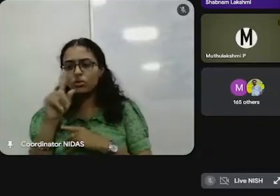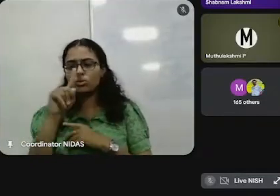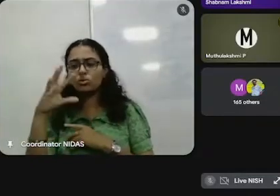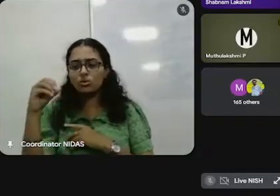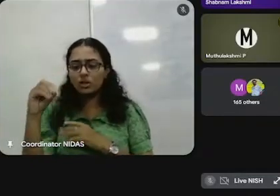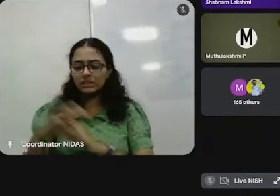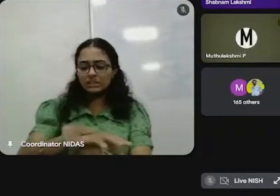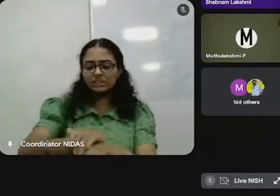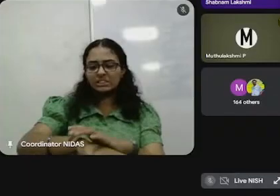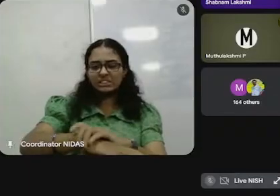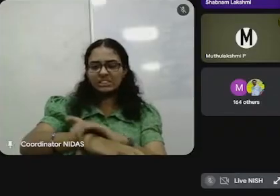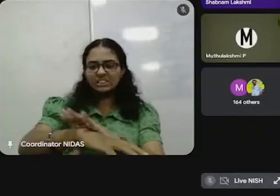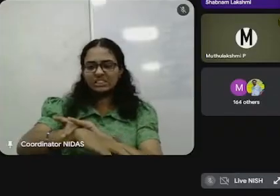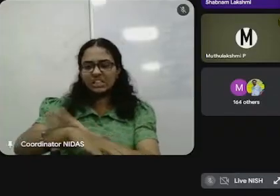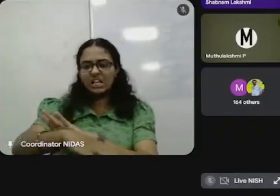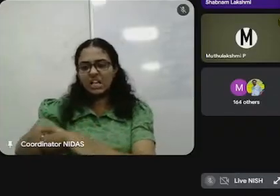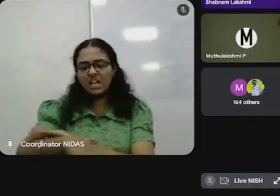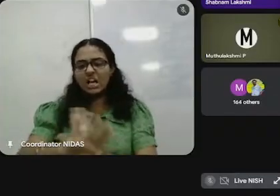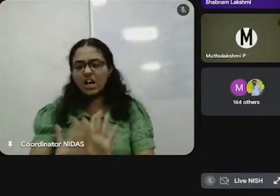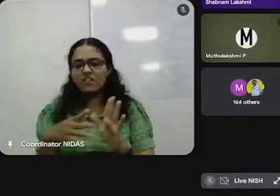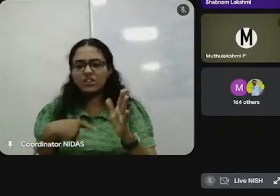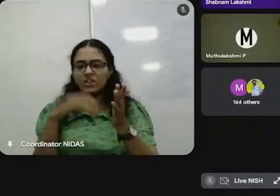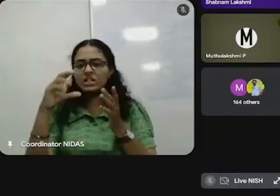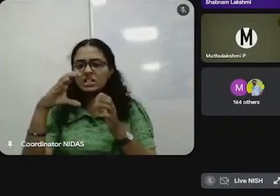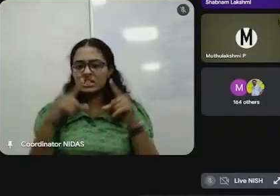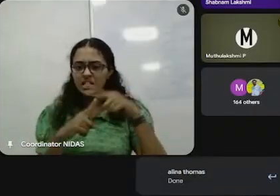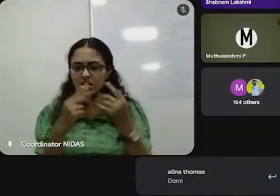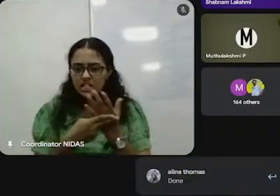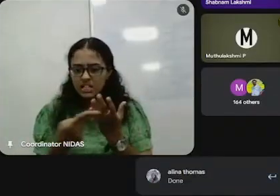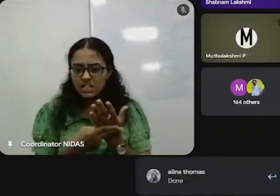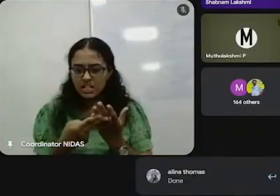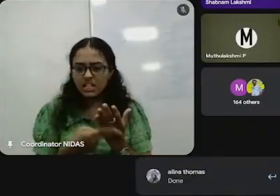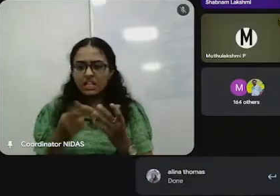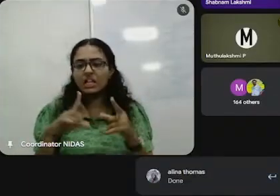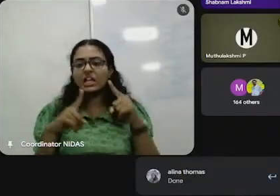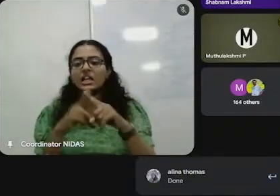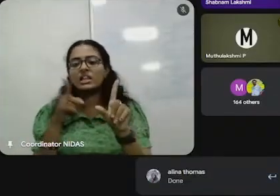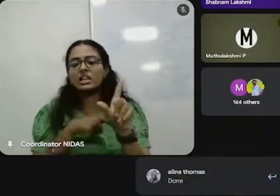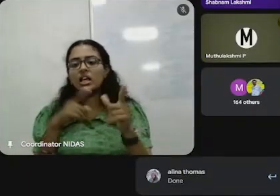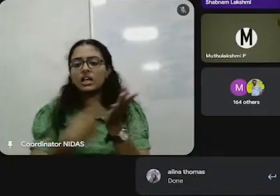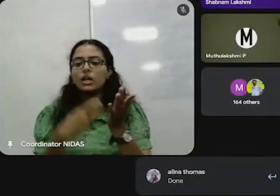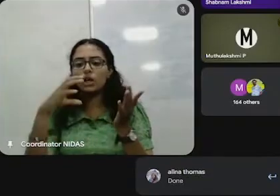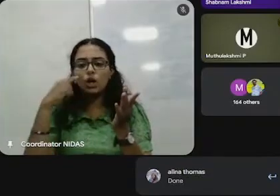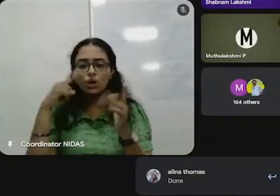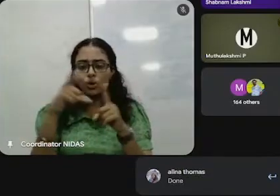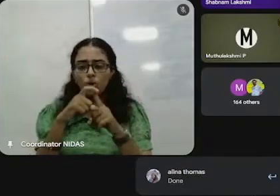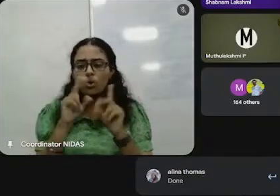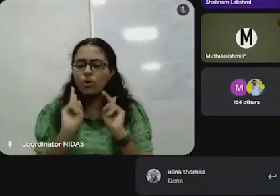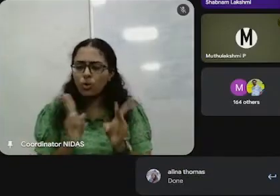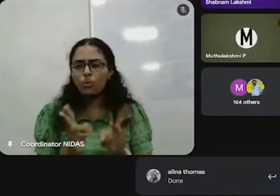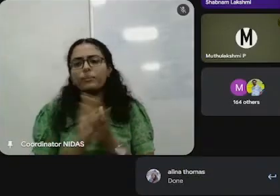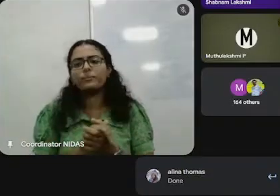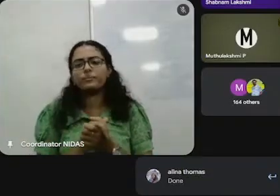കയ്യിൽ തരിപ്പുണ്ടാവാറുണ്ട്, CT സ്കാൻ ബ്രെയിനിന്റെ എടുക്കേണ്ടി വരുമോ, അത് തൈറോയ്ഡ് ഹോർമോൺ നോർമൽ ആണ് എന്നാണ് ചോദിച്ചിട്ടുള്ളത്. ഇതും